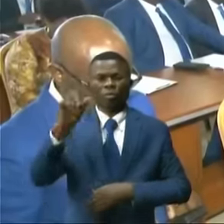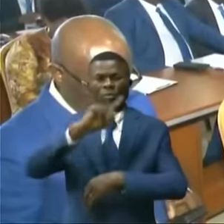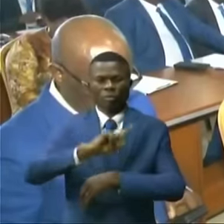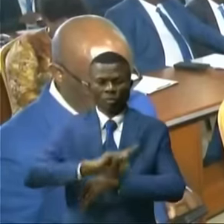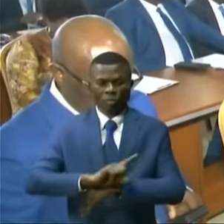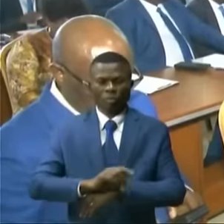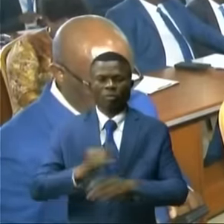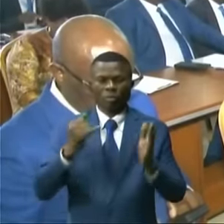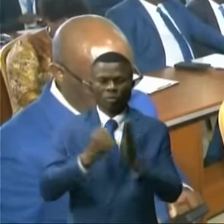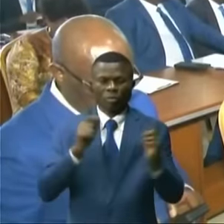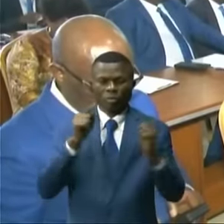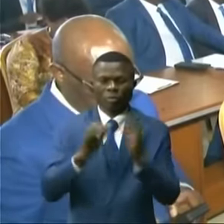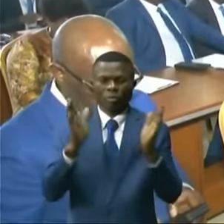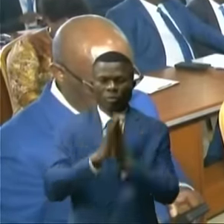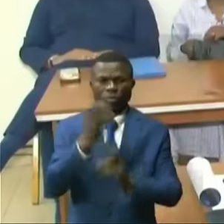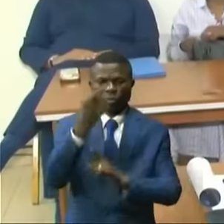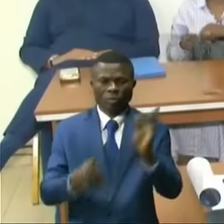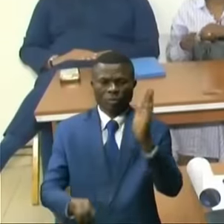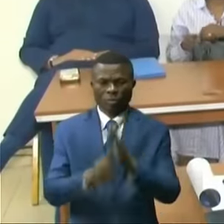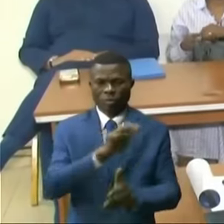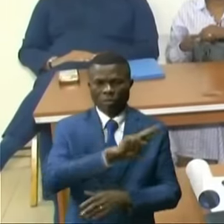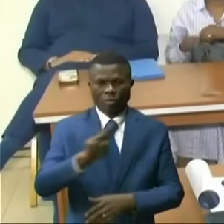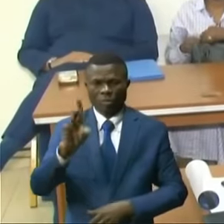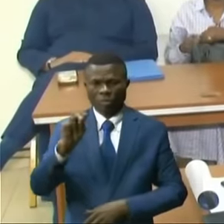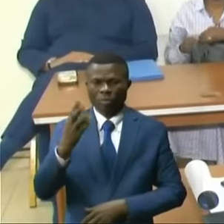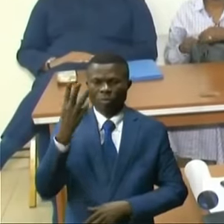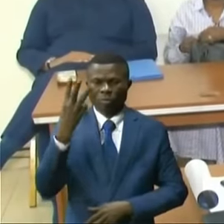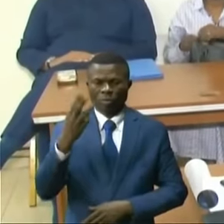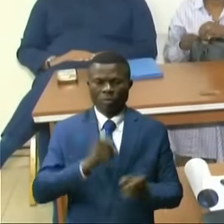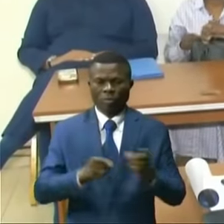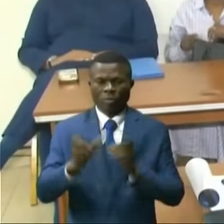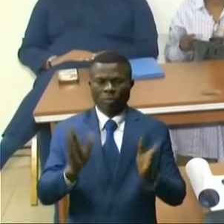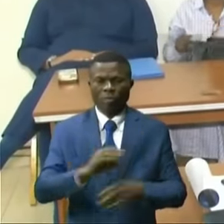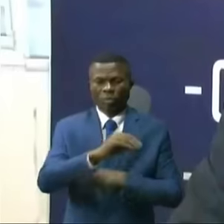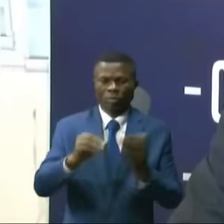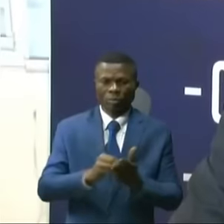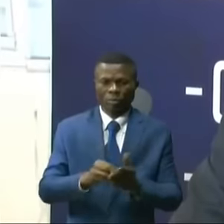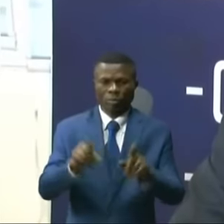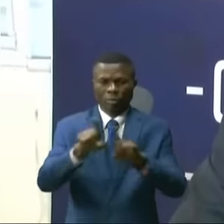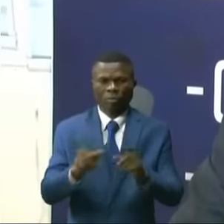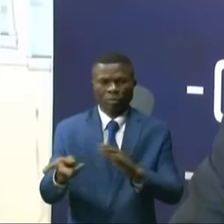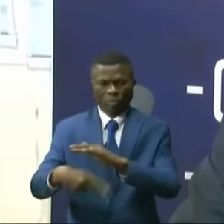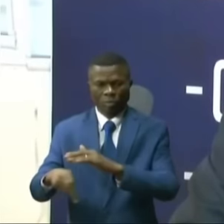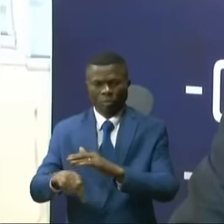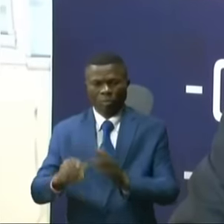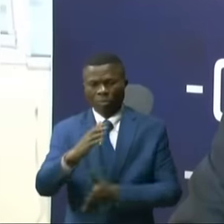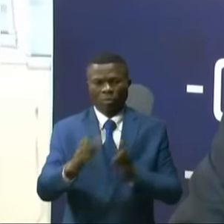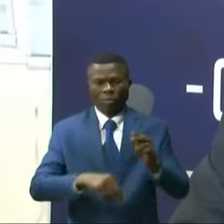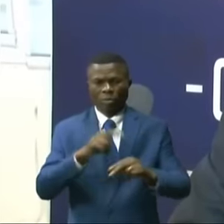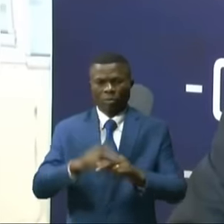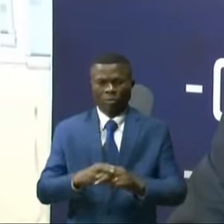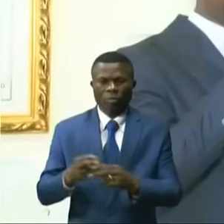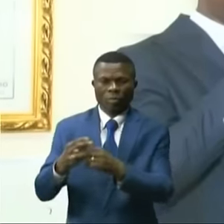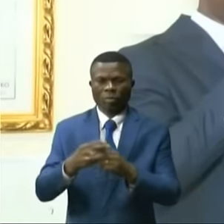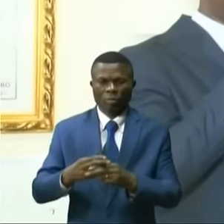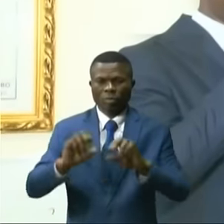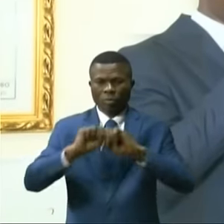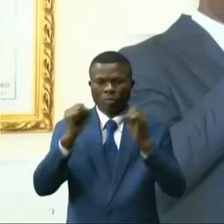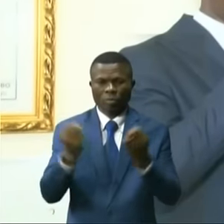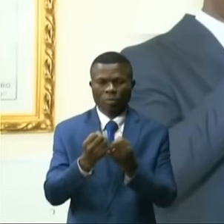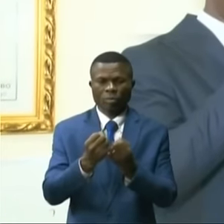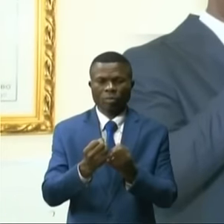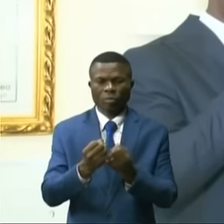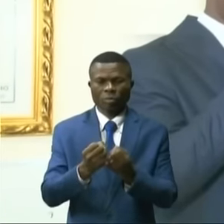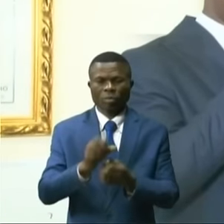duci au 10 novembre 2023 les directeurs centraux et provinciaux de la Caisse nationale de sécurité sociale